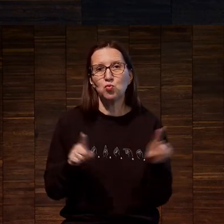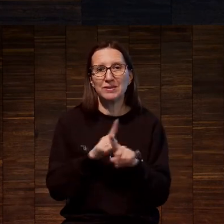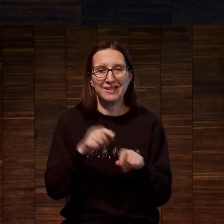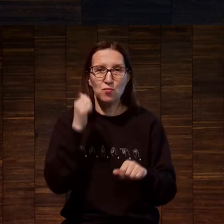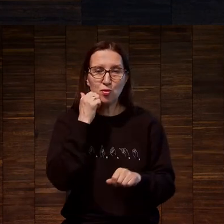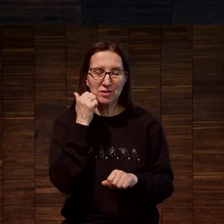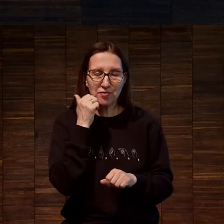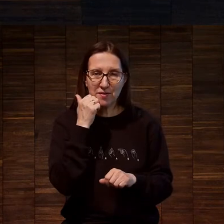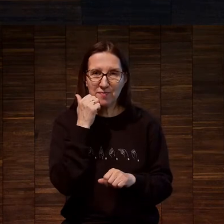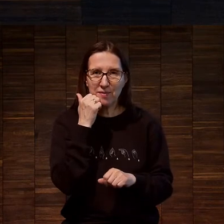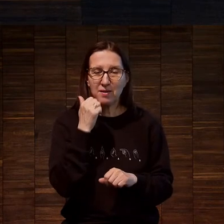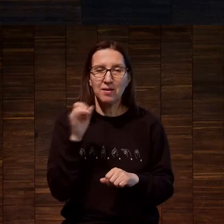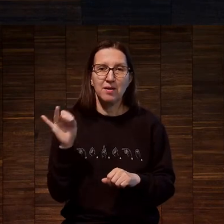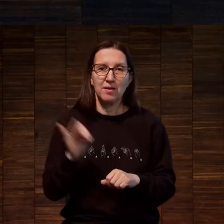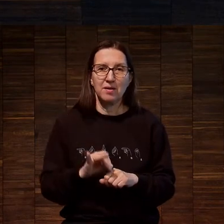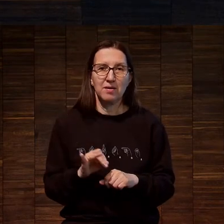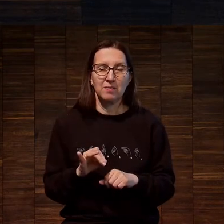Москвы